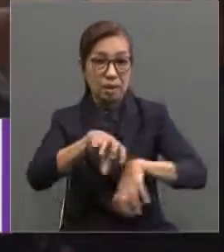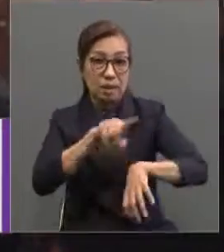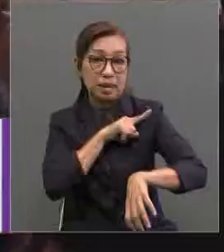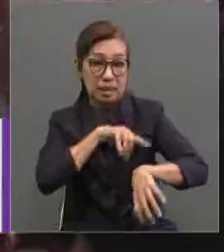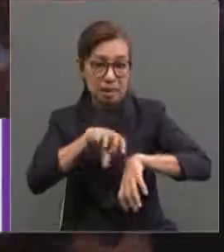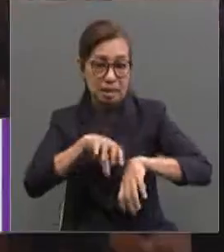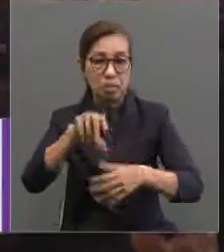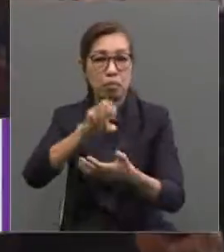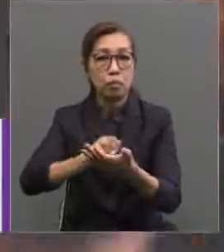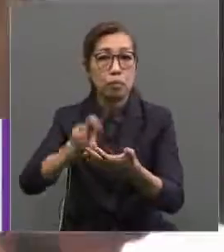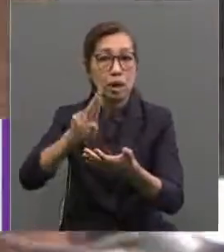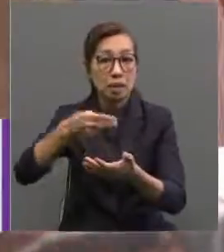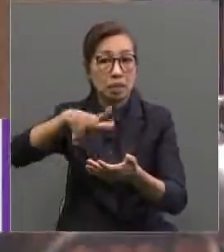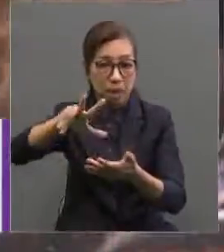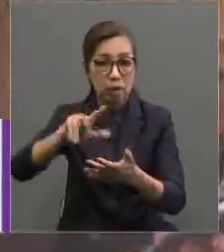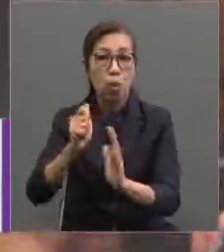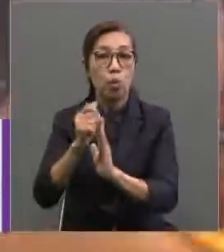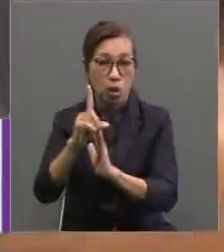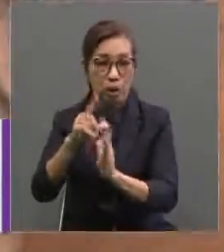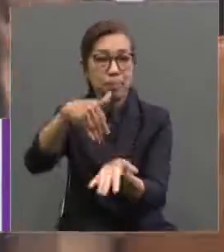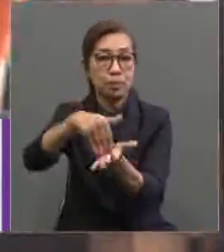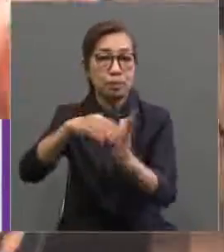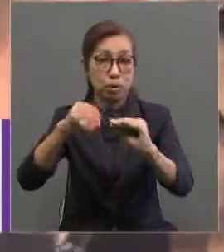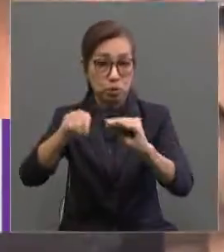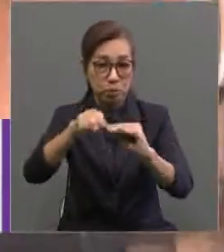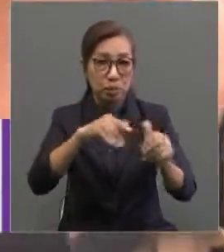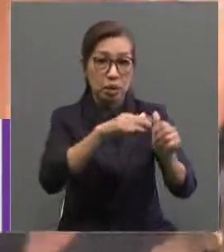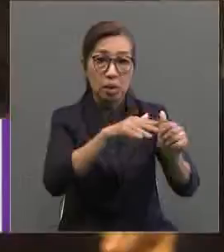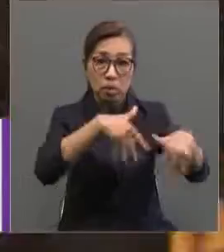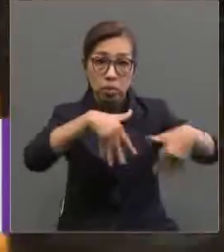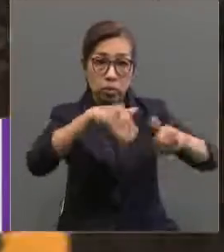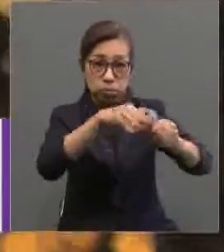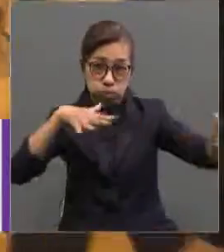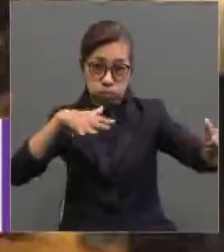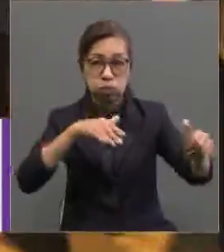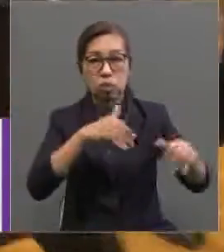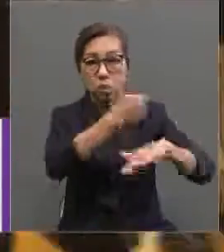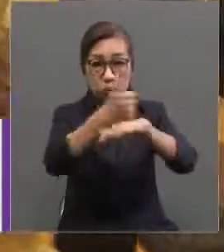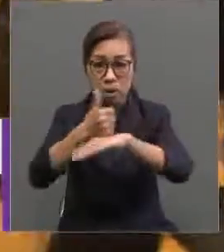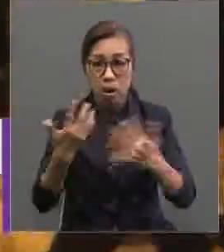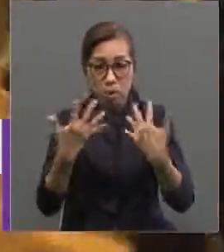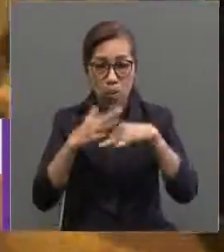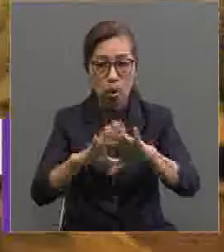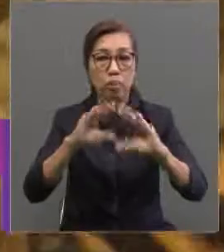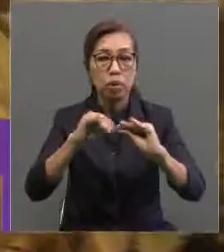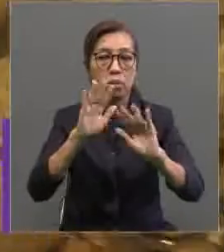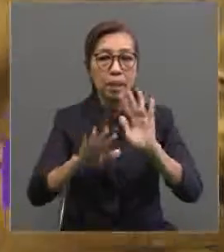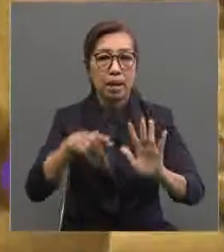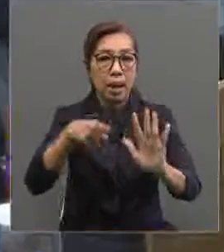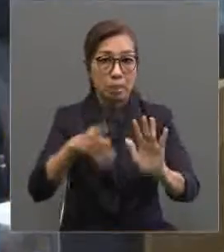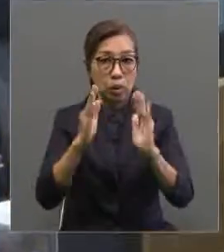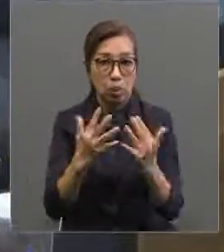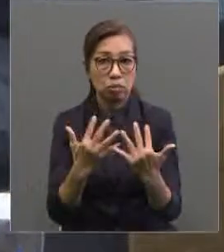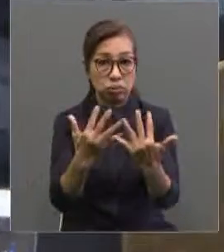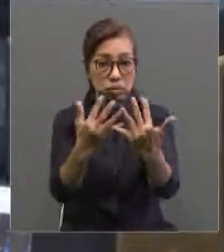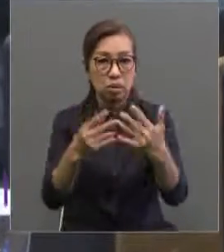านีก็มีผู้บริหารแล้วก็เจ้าหน้าที่ส่วนท้องถิ่นจากทั่วประเทศกว่า 5,000 คนเนี่ยเข้าร่วมนะคะท่านนายกเองก็ปาฐกถ